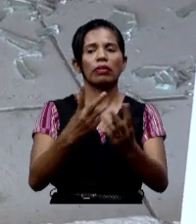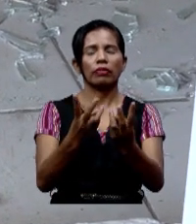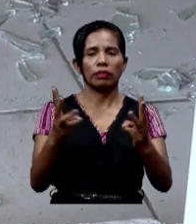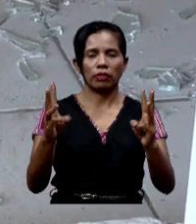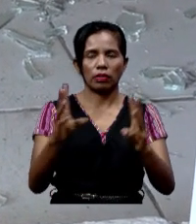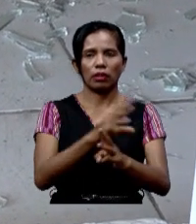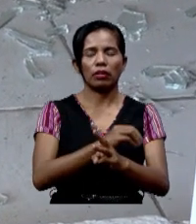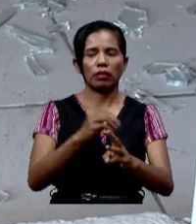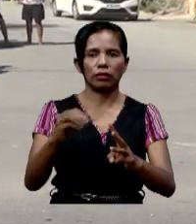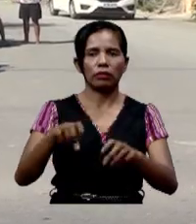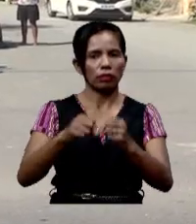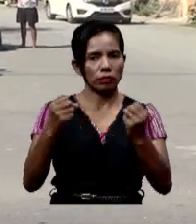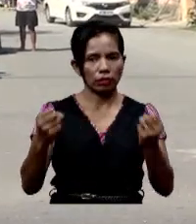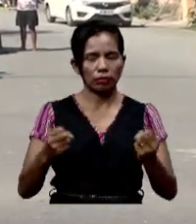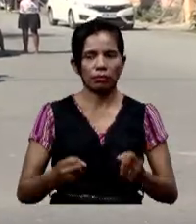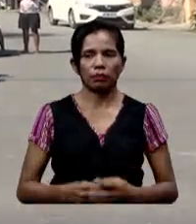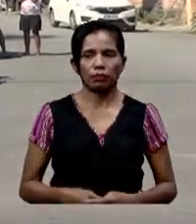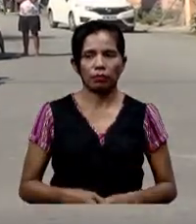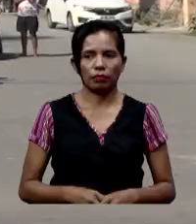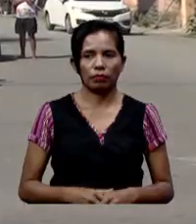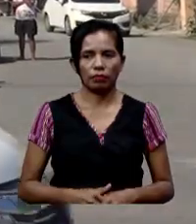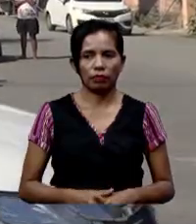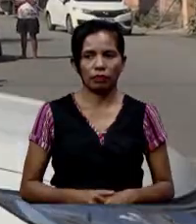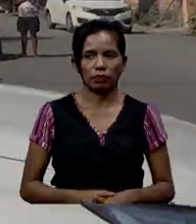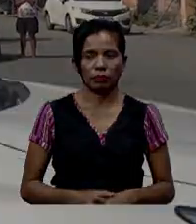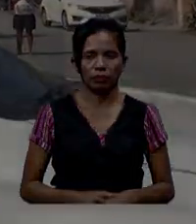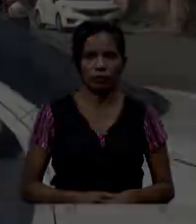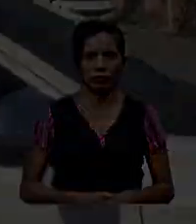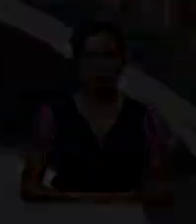kafetaria rahun. Emerenciana Martins, Tito Silva, GMN.